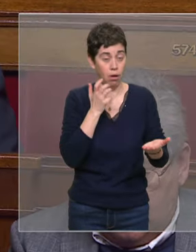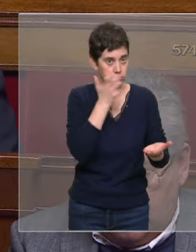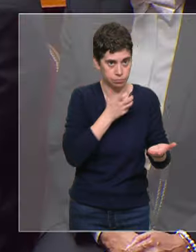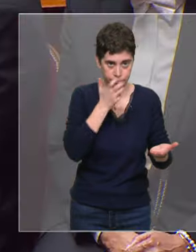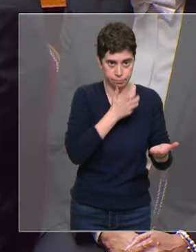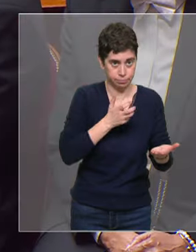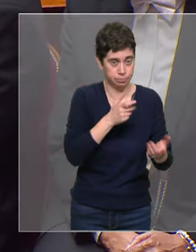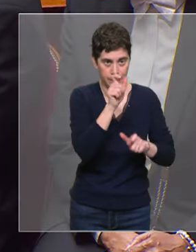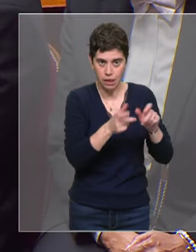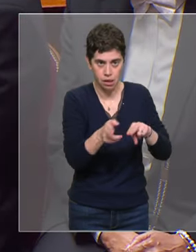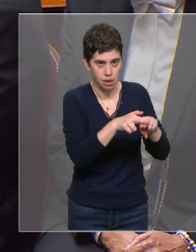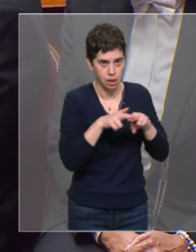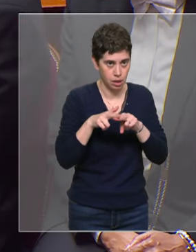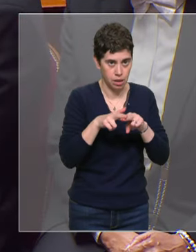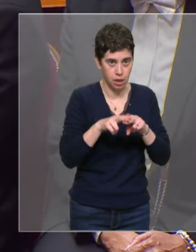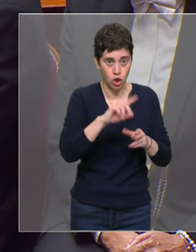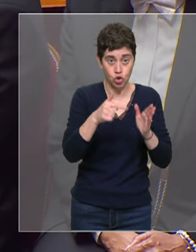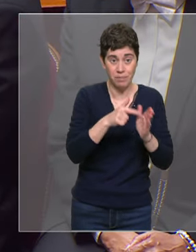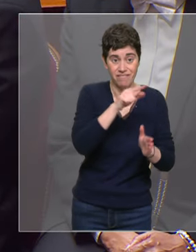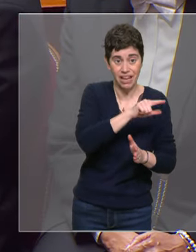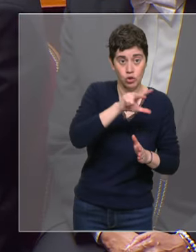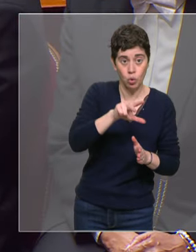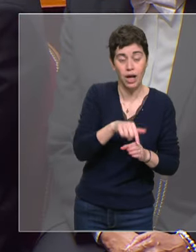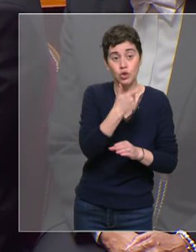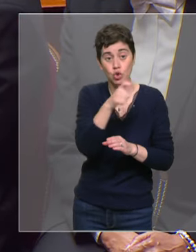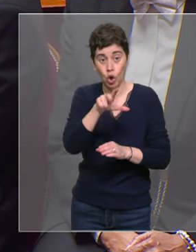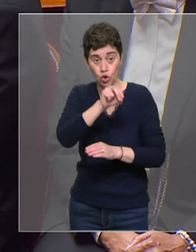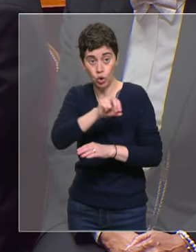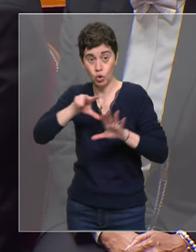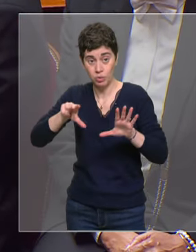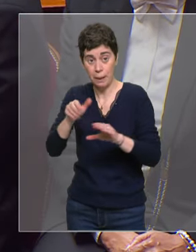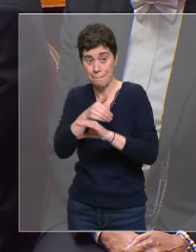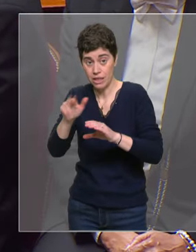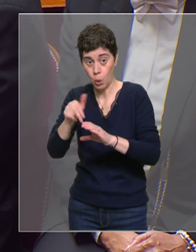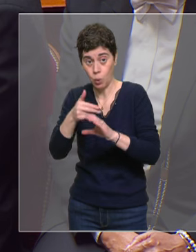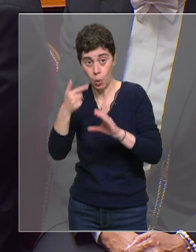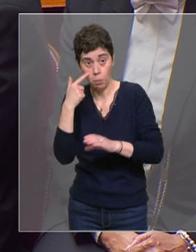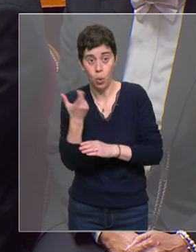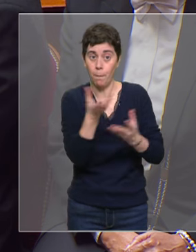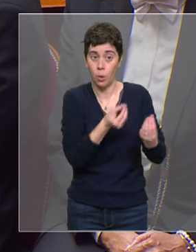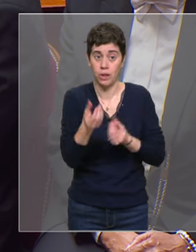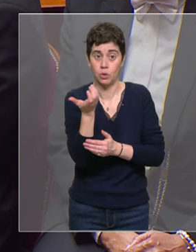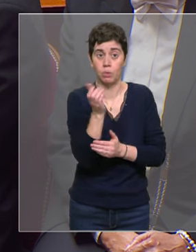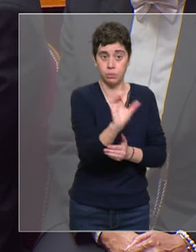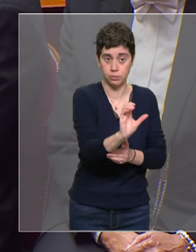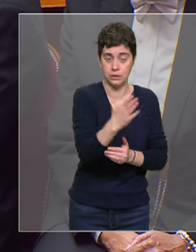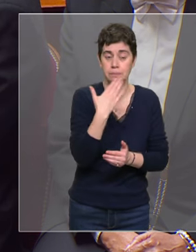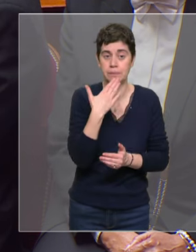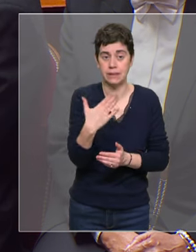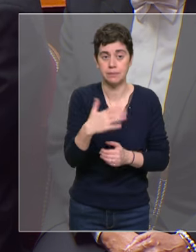En 2023, ce sont 38 millions d'euros qui ont été mobilisés en soutien aux populations. Je vous